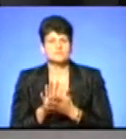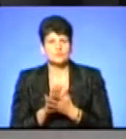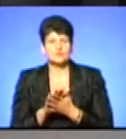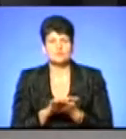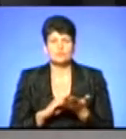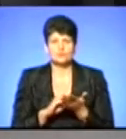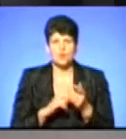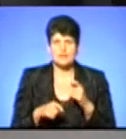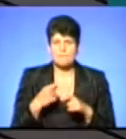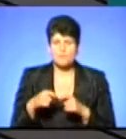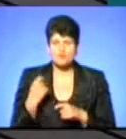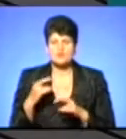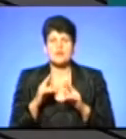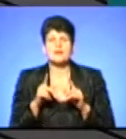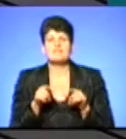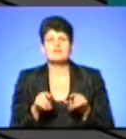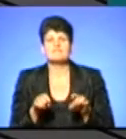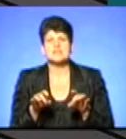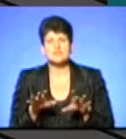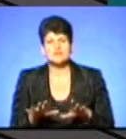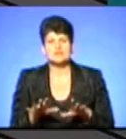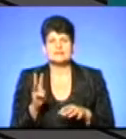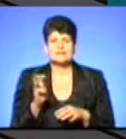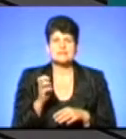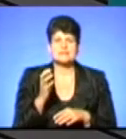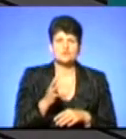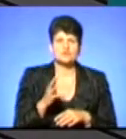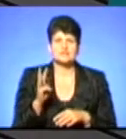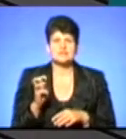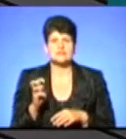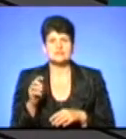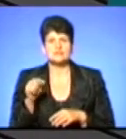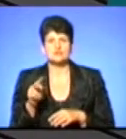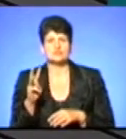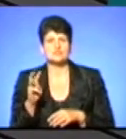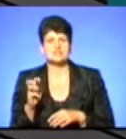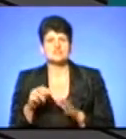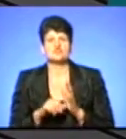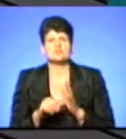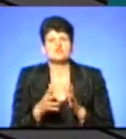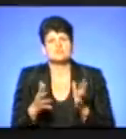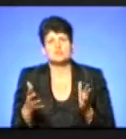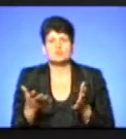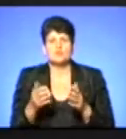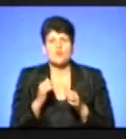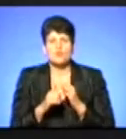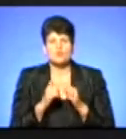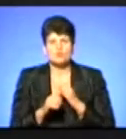повторне правопорушення? От як ви вирішуєте, чи 340, чи 1360, чи ще більше? В кожному випадку